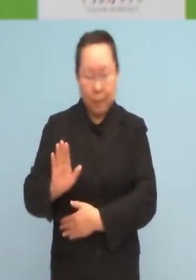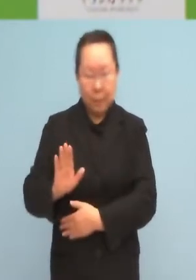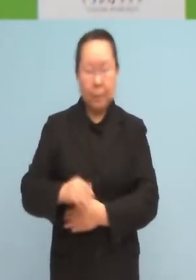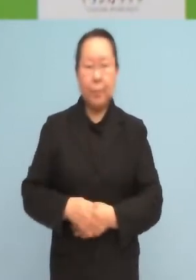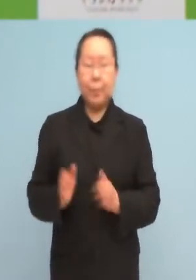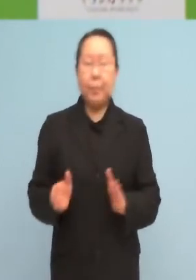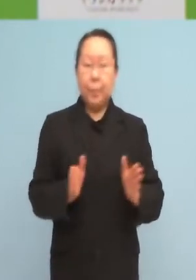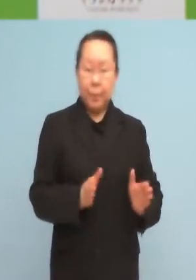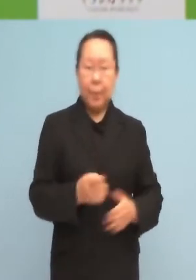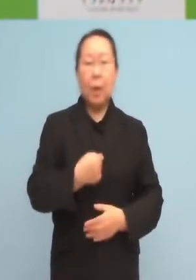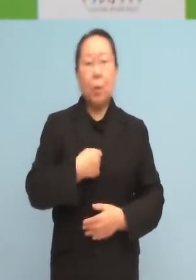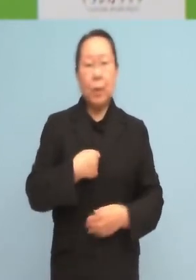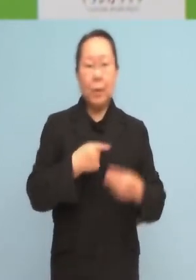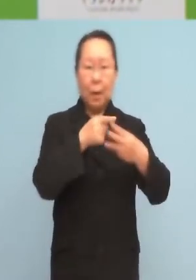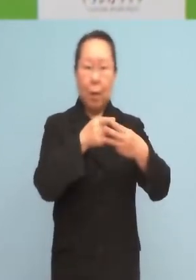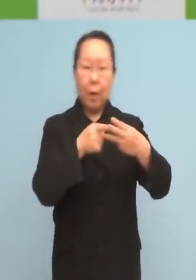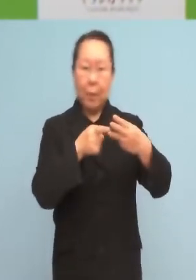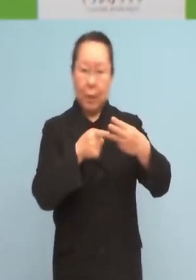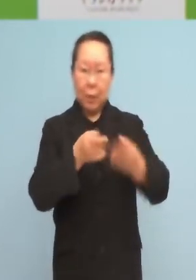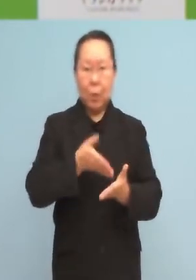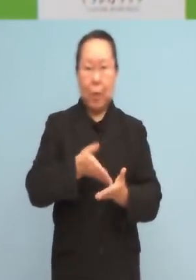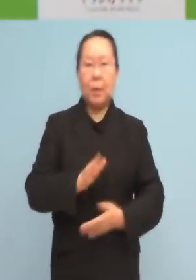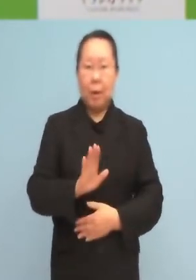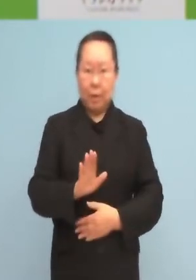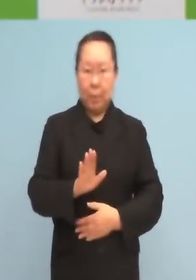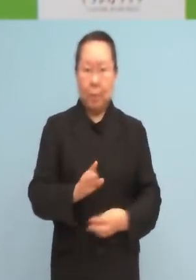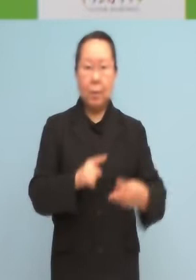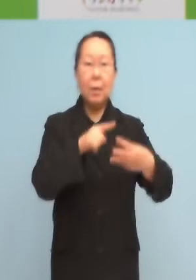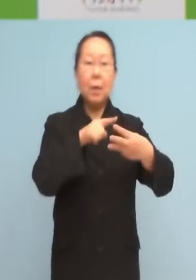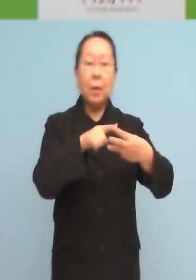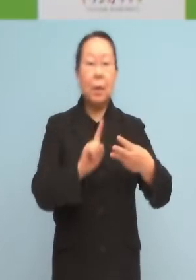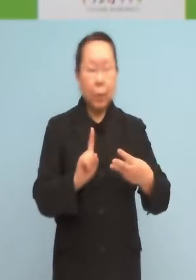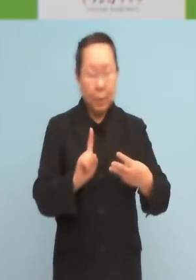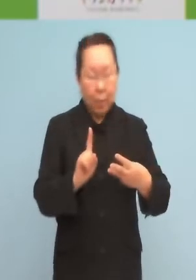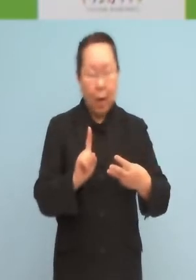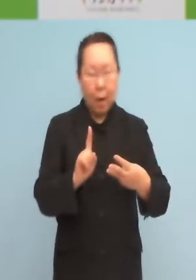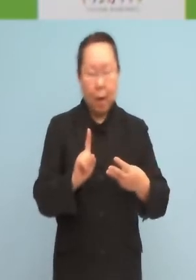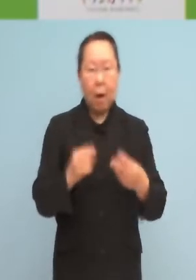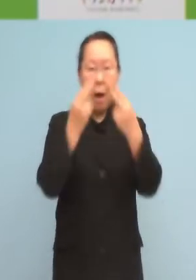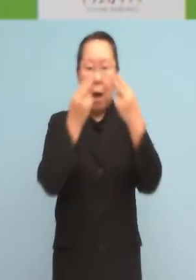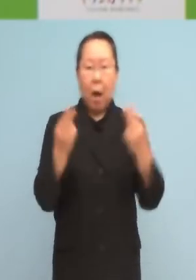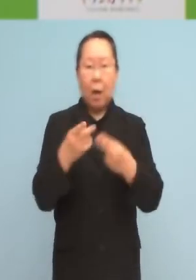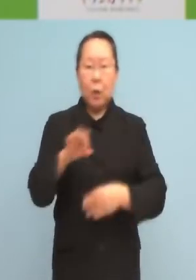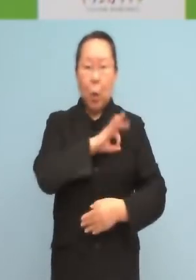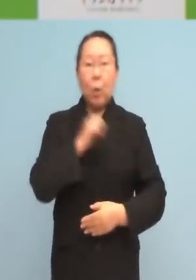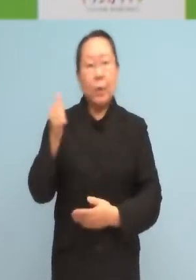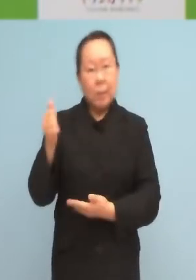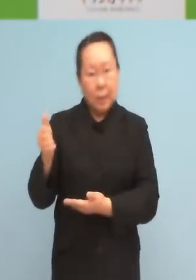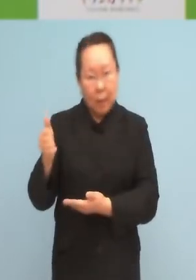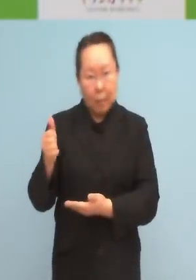。 はい、それでは私から3件お話をいたします。一つ目は現職道議でいらっし